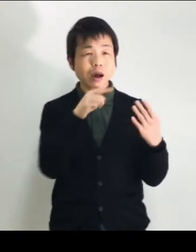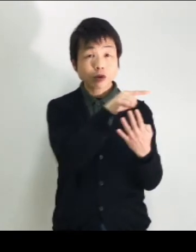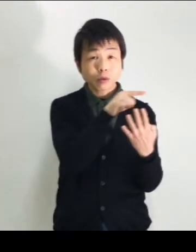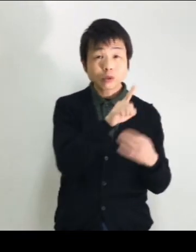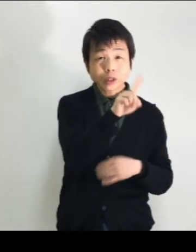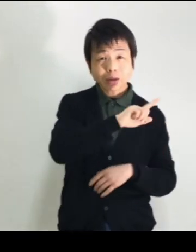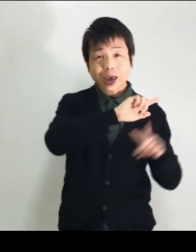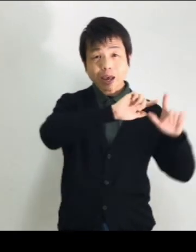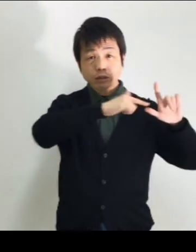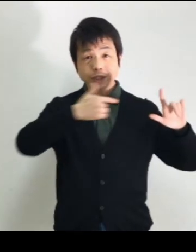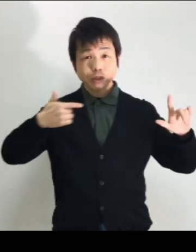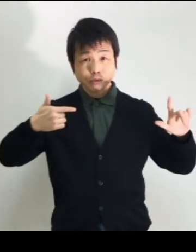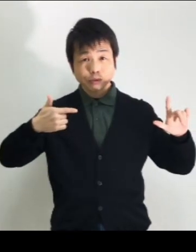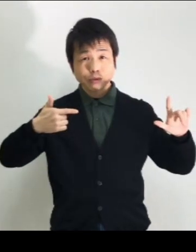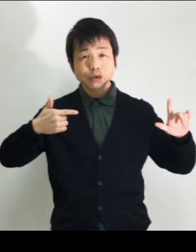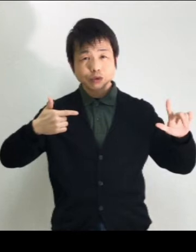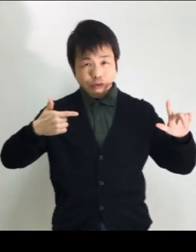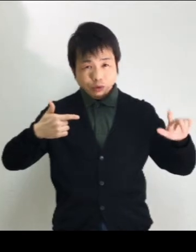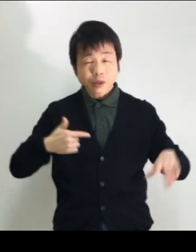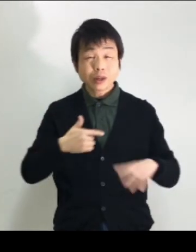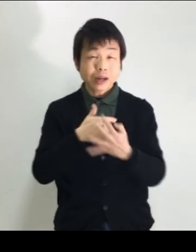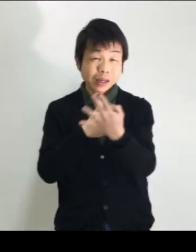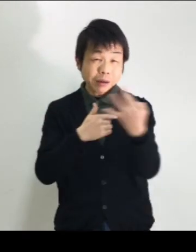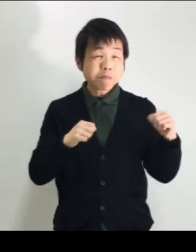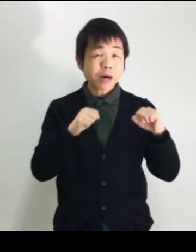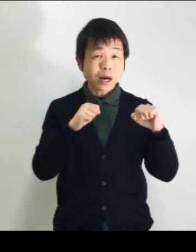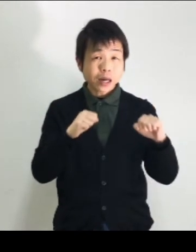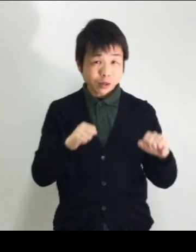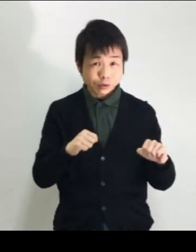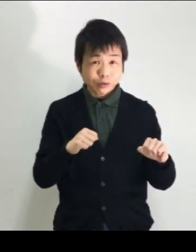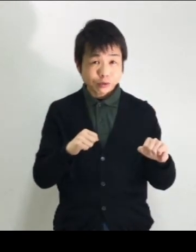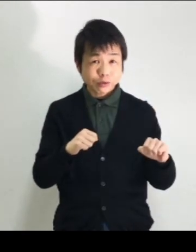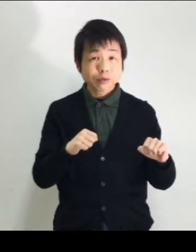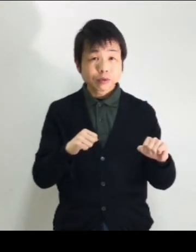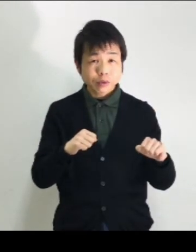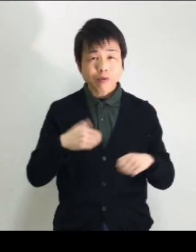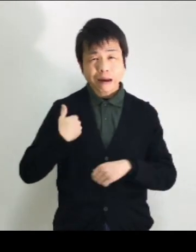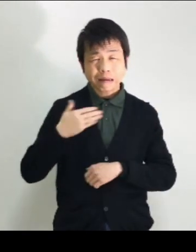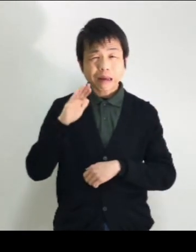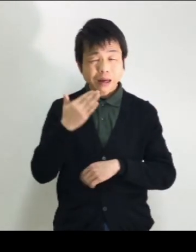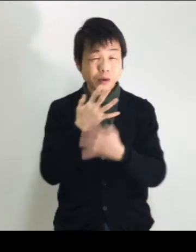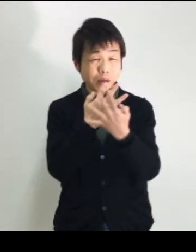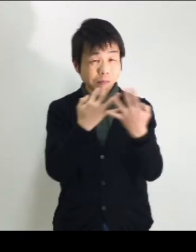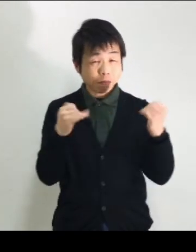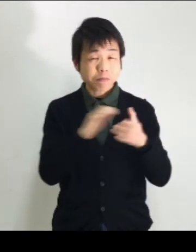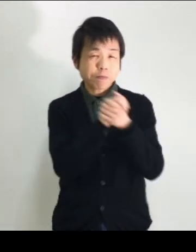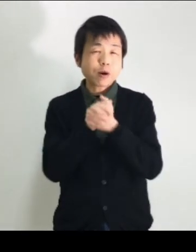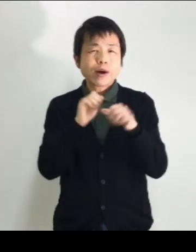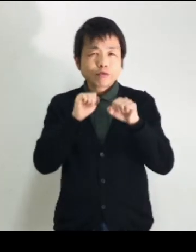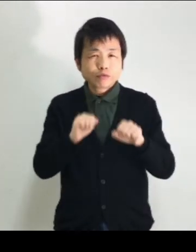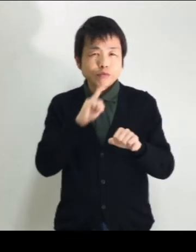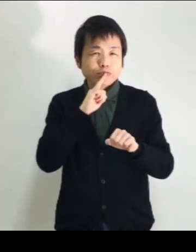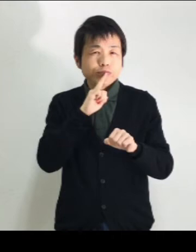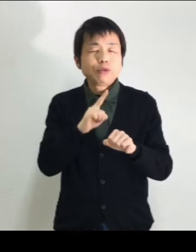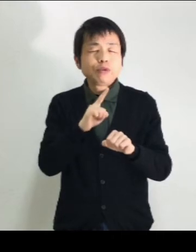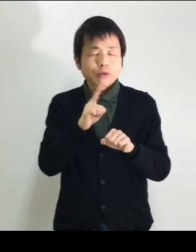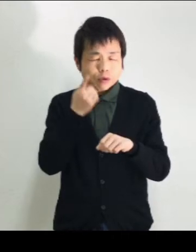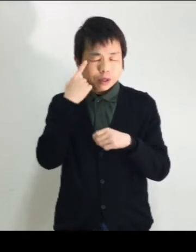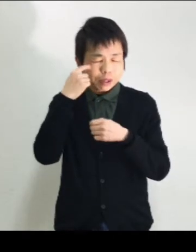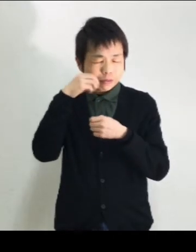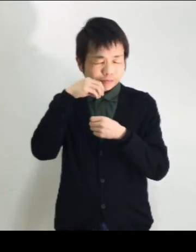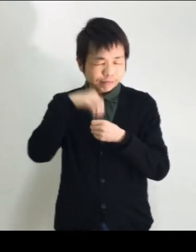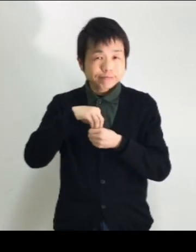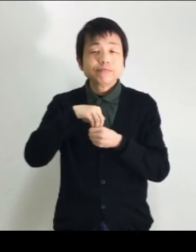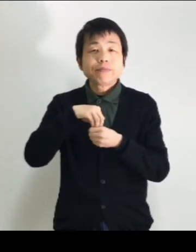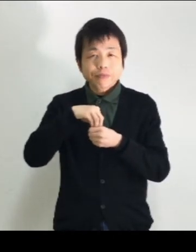当事者がいて、見えない仲間がまだまだたくさんいるんだってことを、こう、頭の脳裏